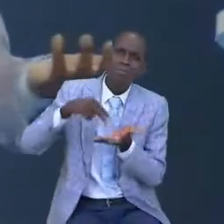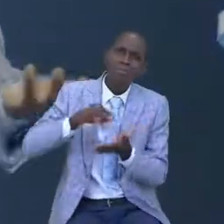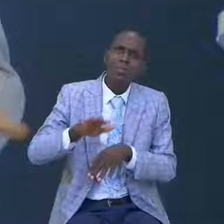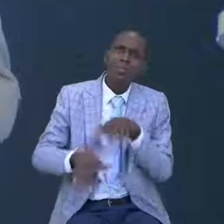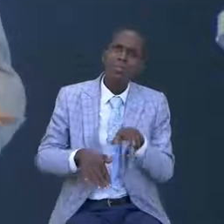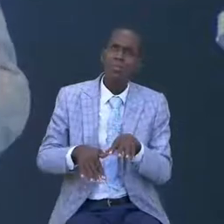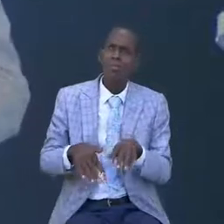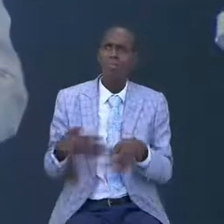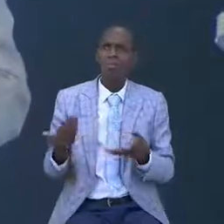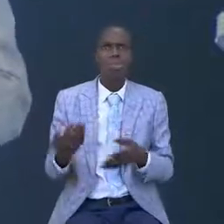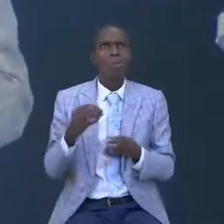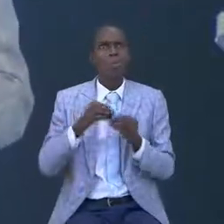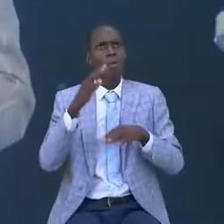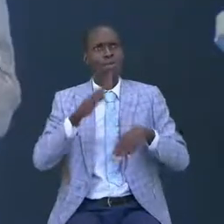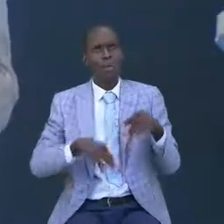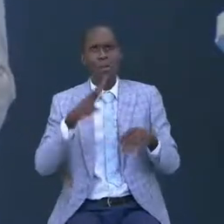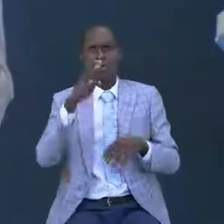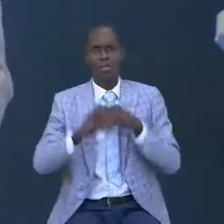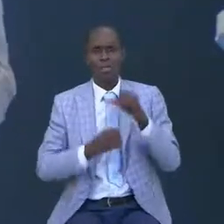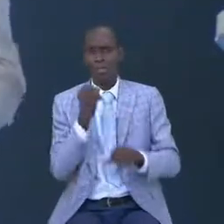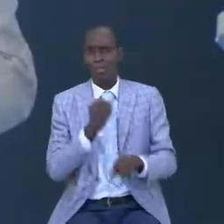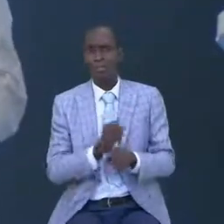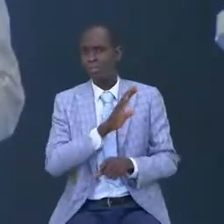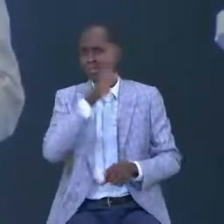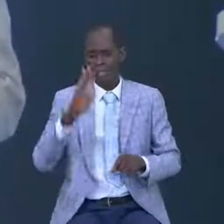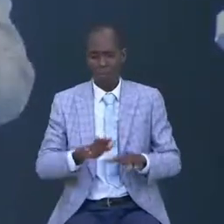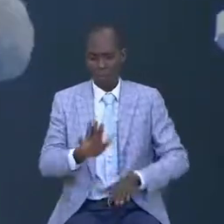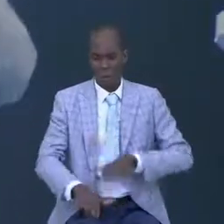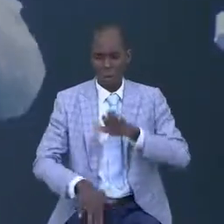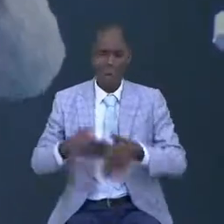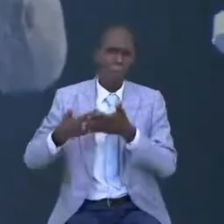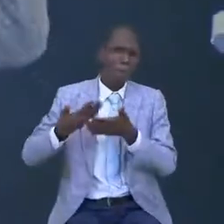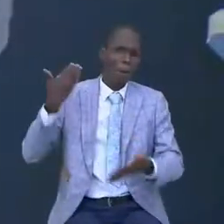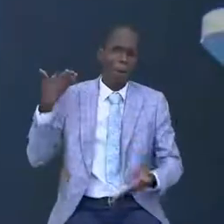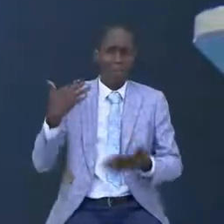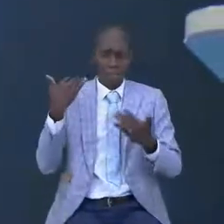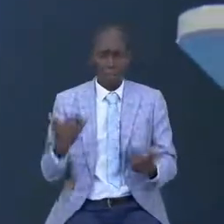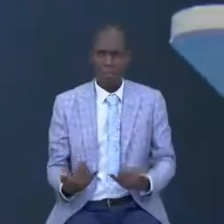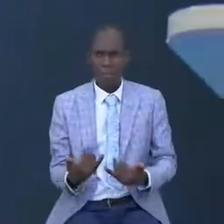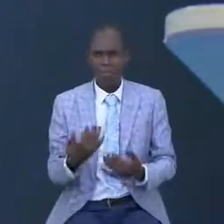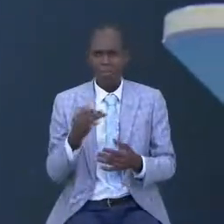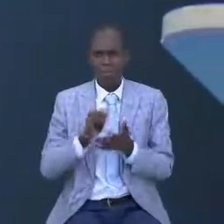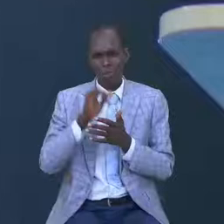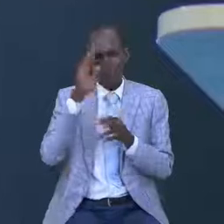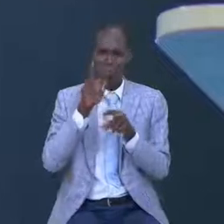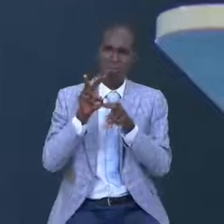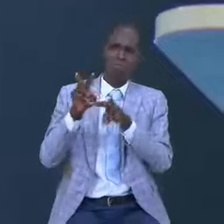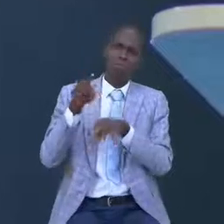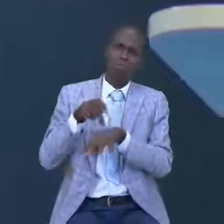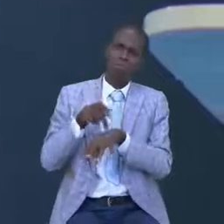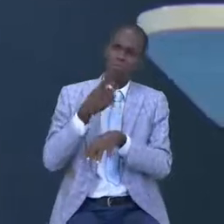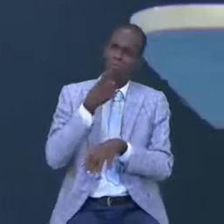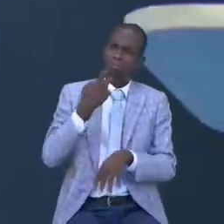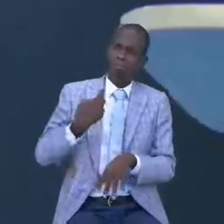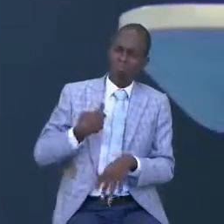l'homme là n'a pas compris. Lève-toi et marche. Vous voyez, il avait plus de 40 ans. Il n'avait jamais